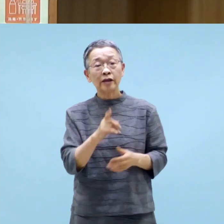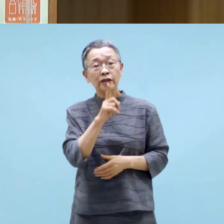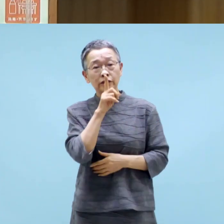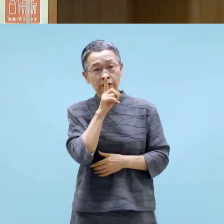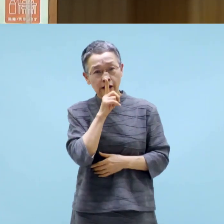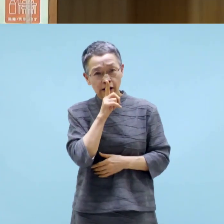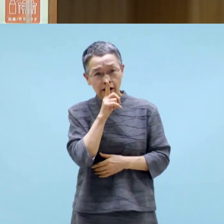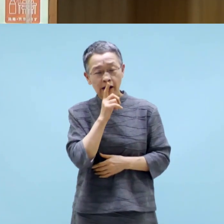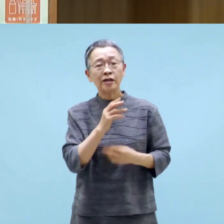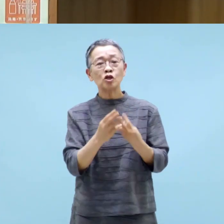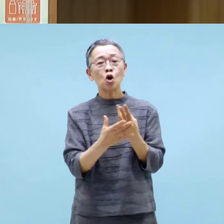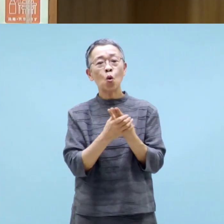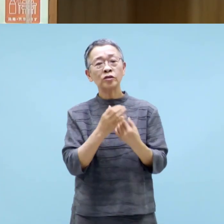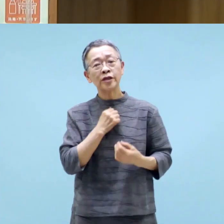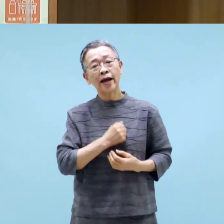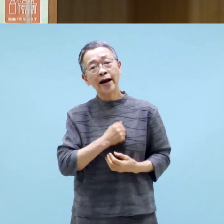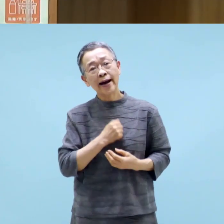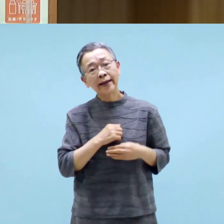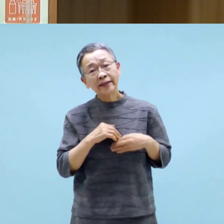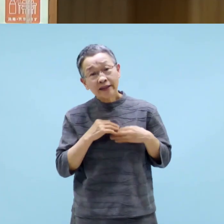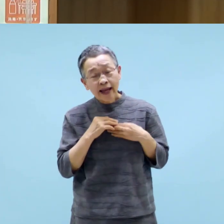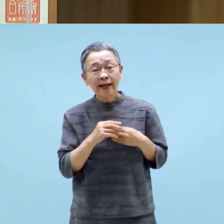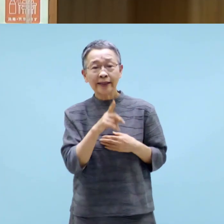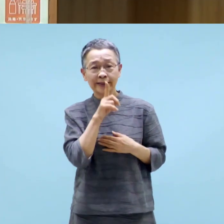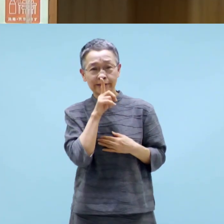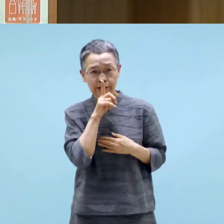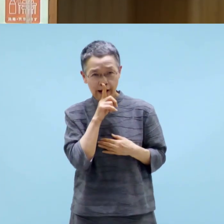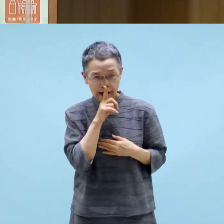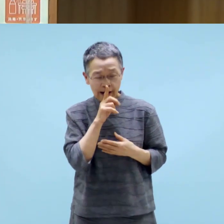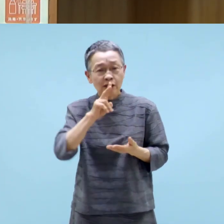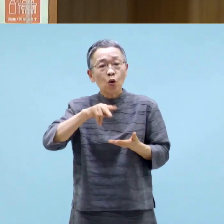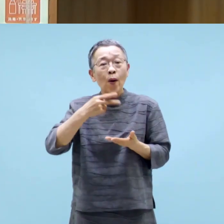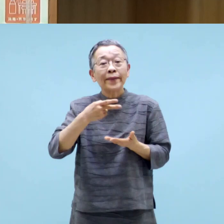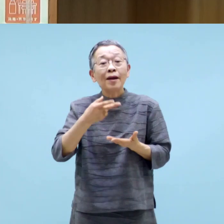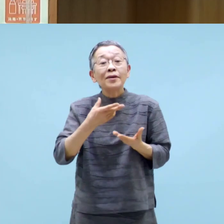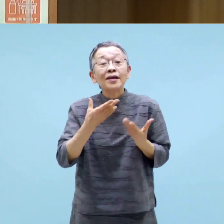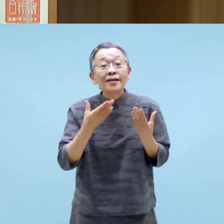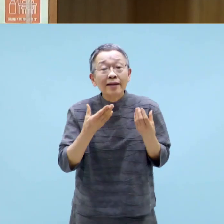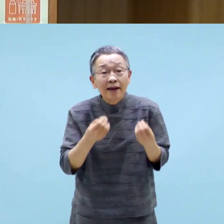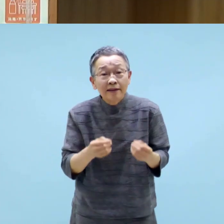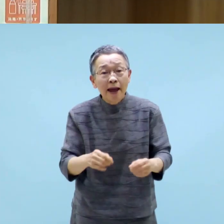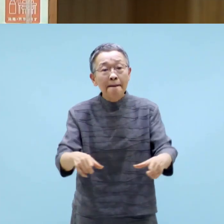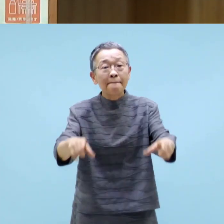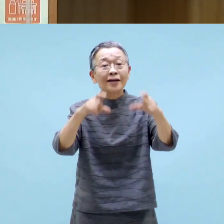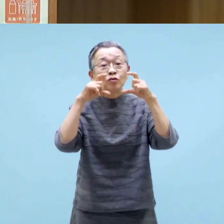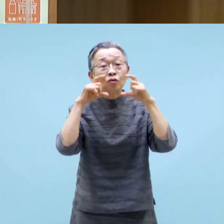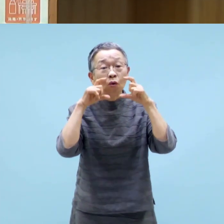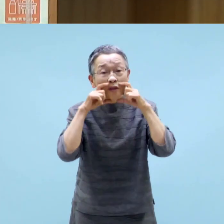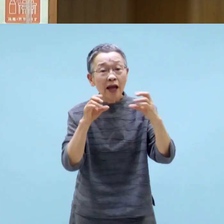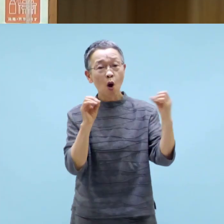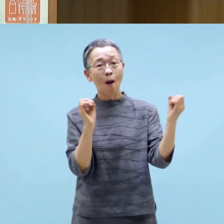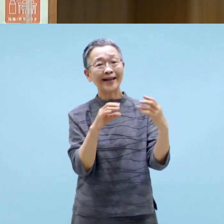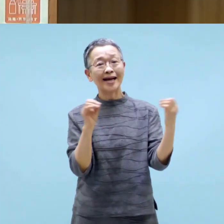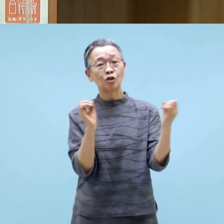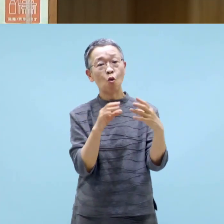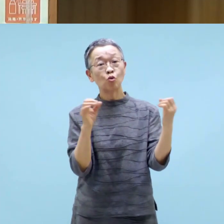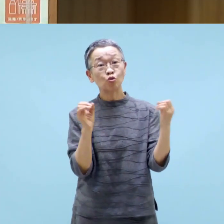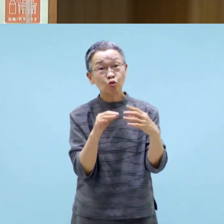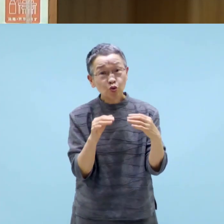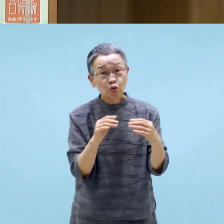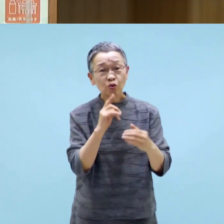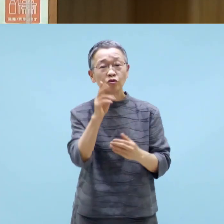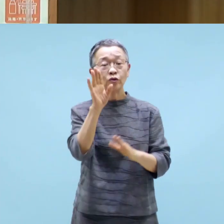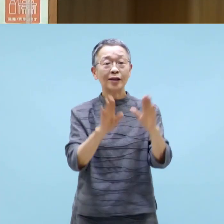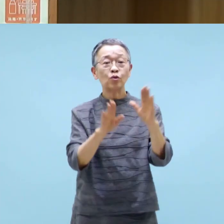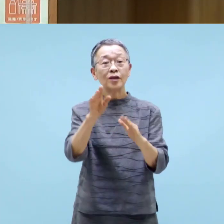って静かにご飯を食べていただいてマスクを着用してお話をする、そういった中で